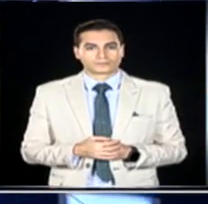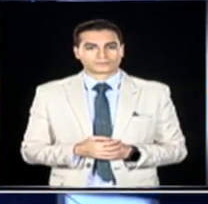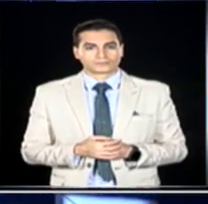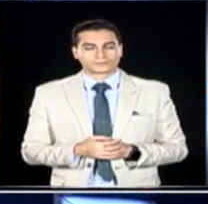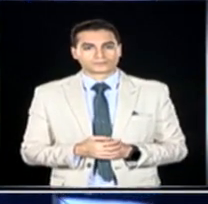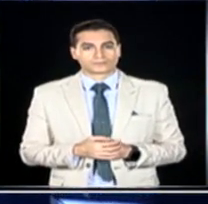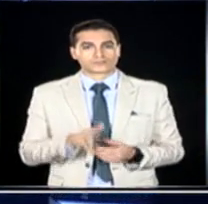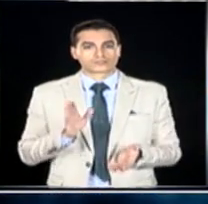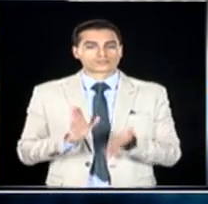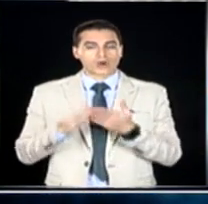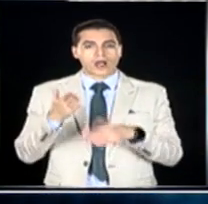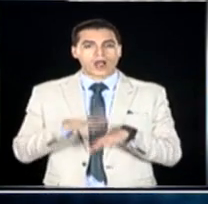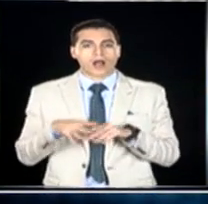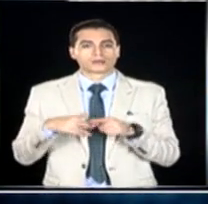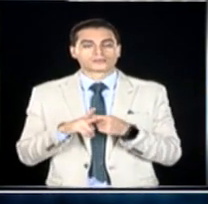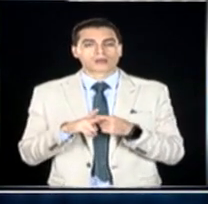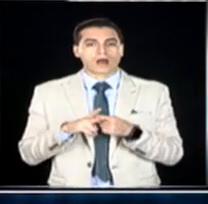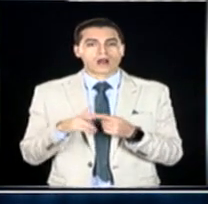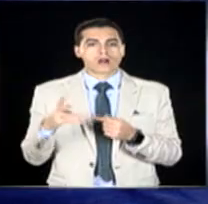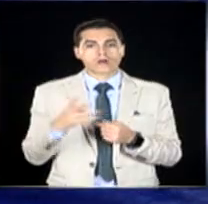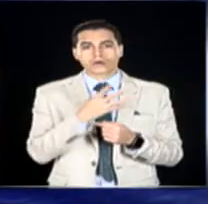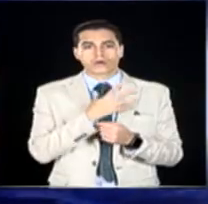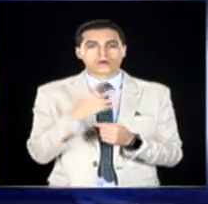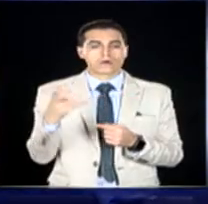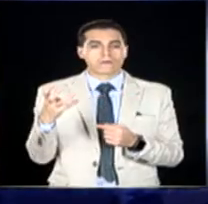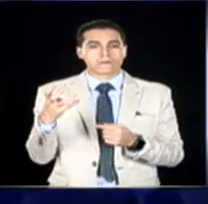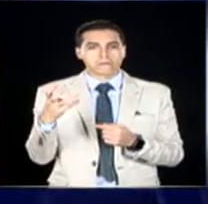هتساهم في استصلاح.